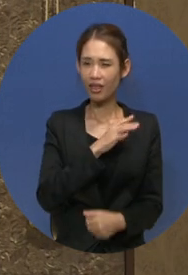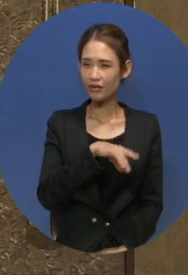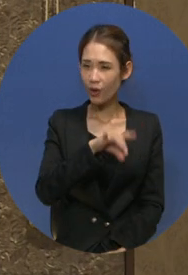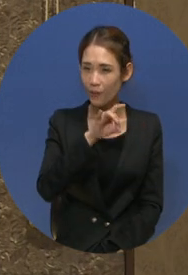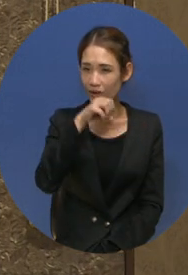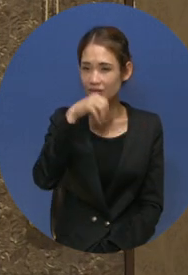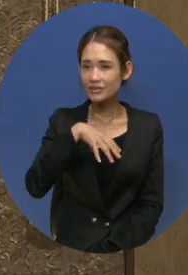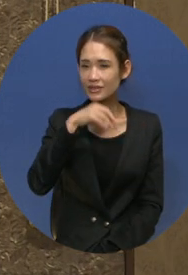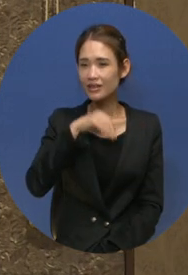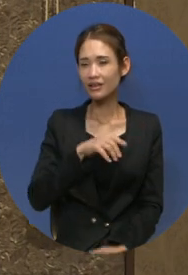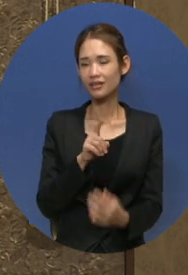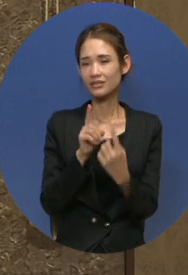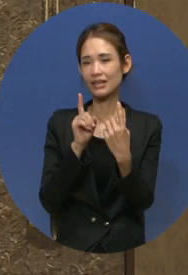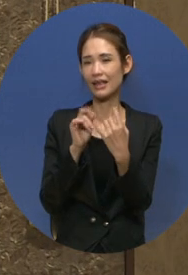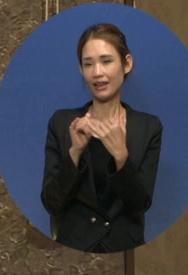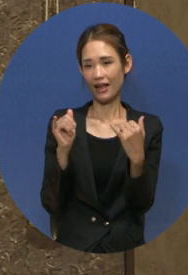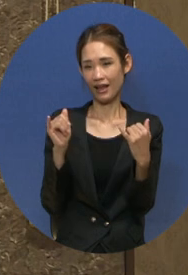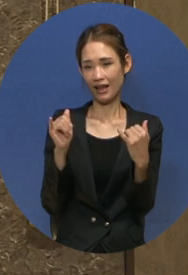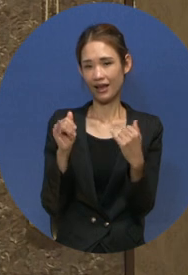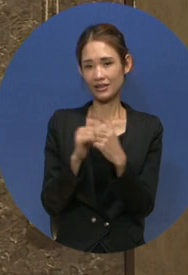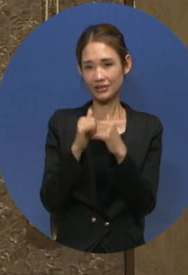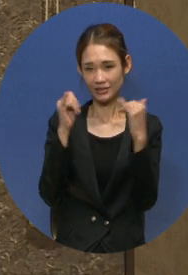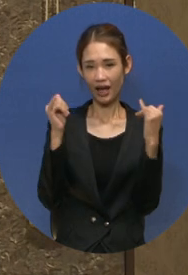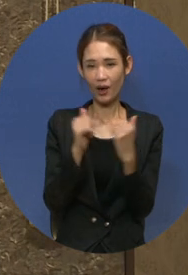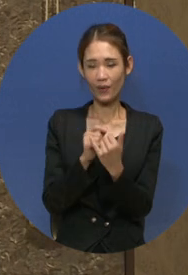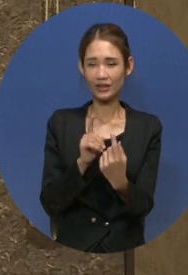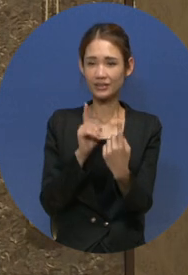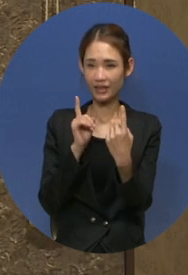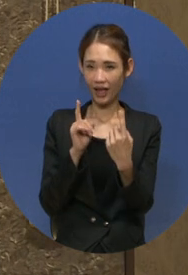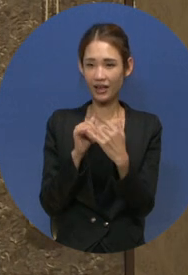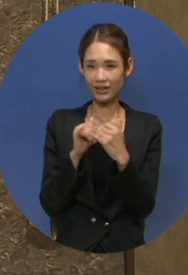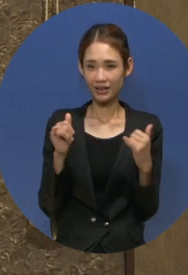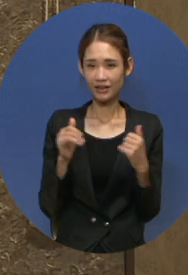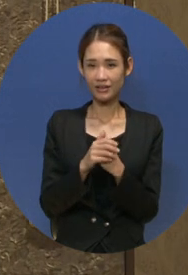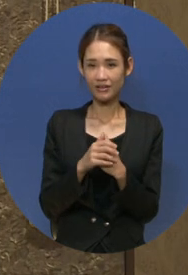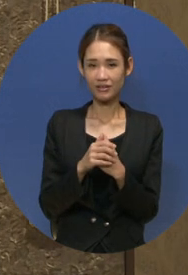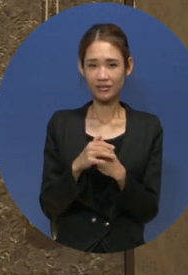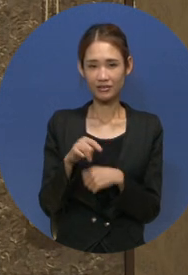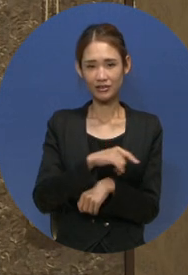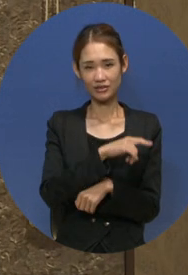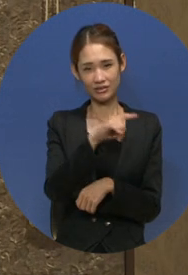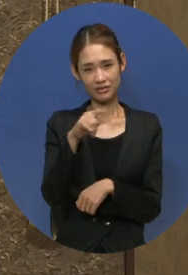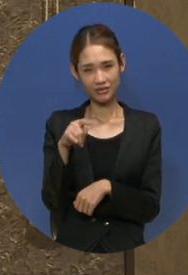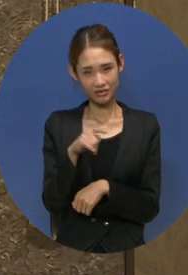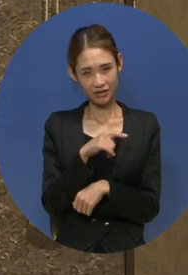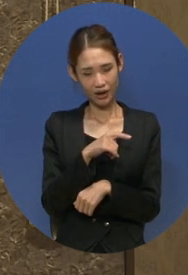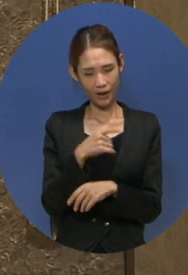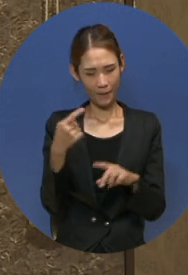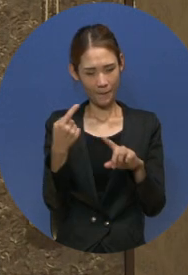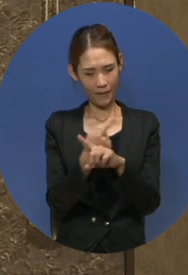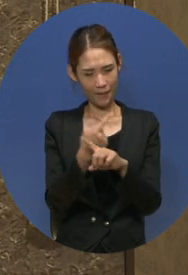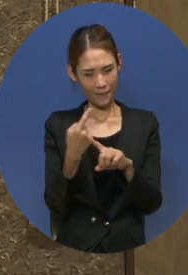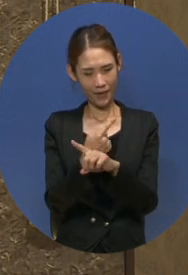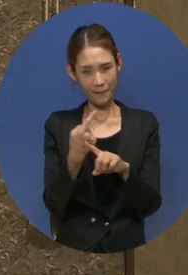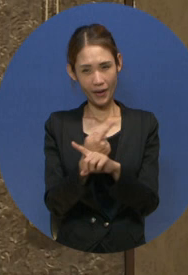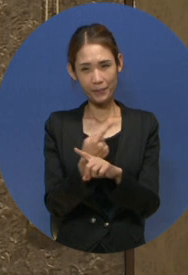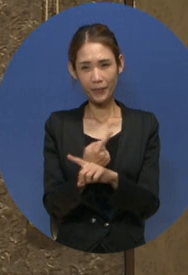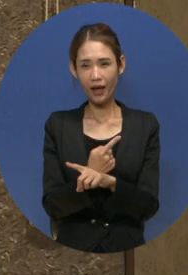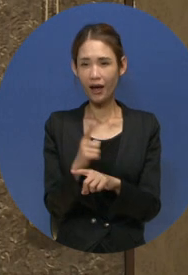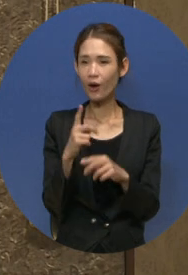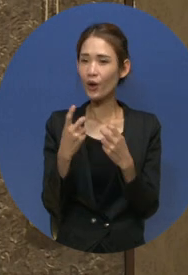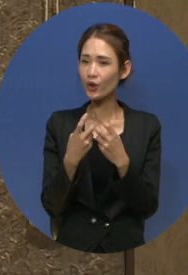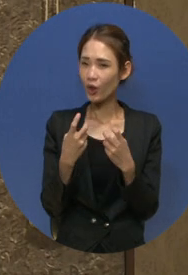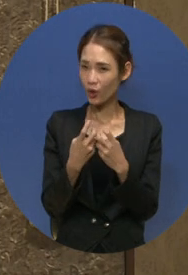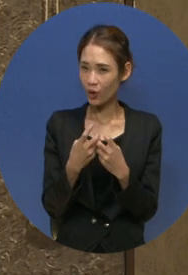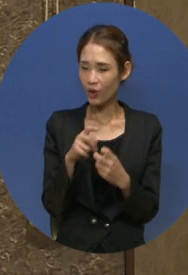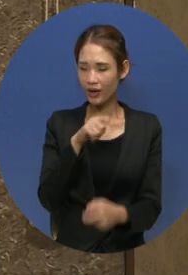저희의 대상자, 사회 대상자로 이분들이 어떻게 하면 바꿔놓을 수 있을까 그런 생각이 훨씬 더